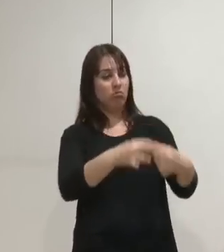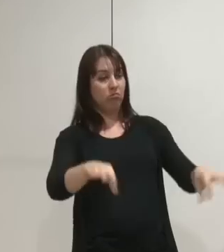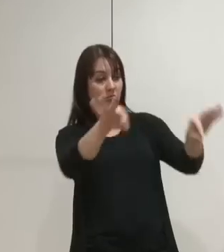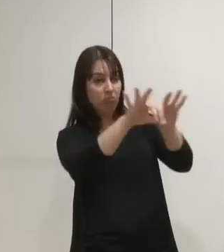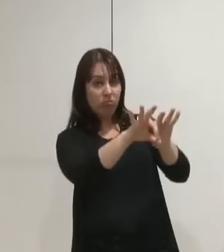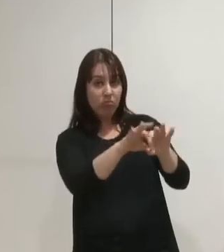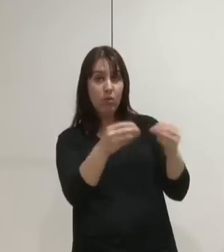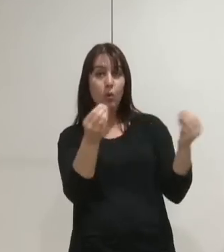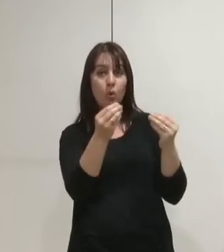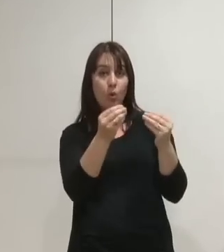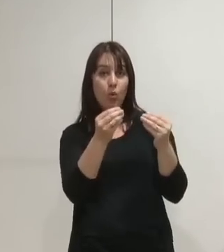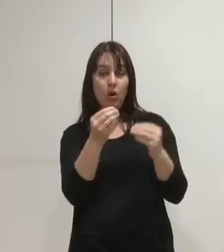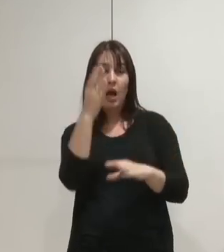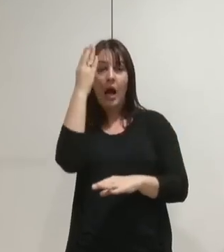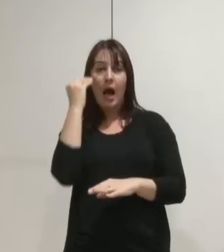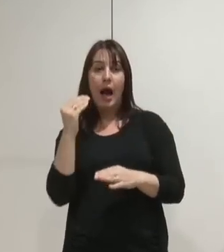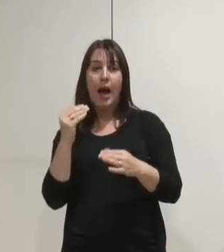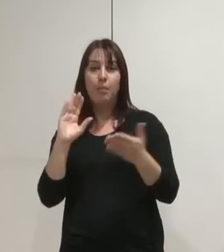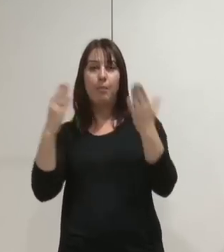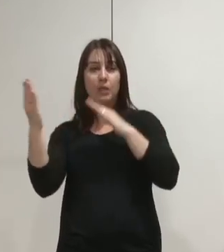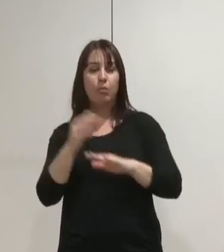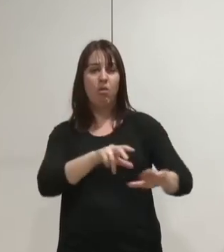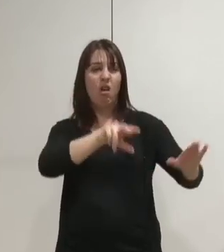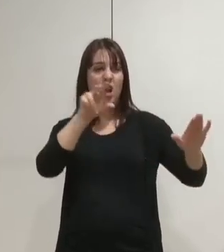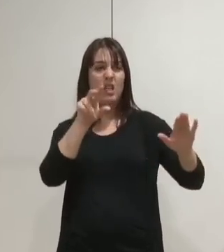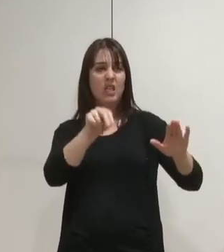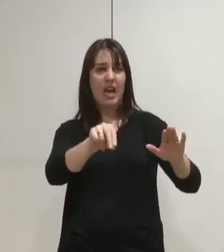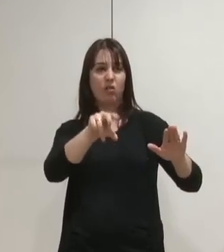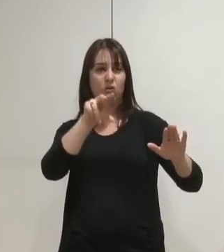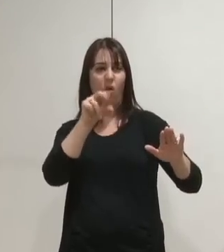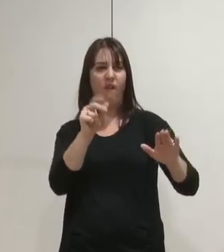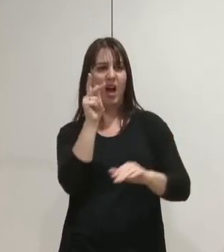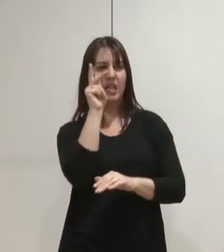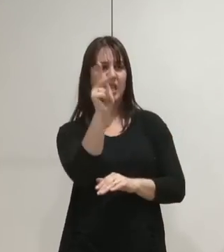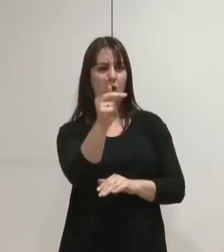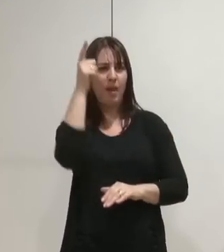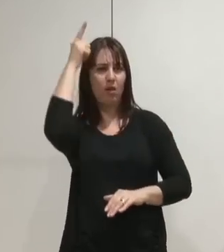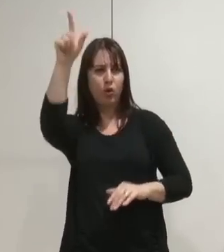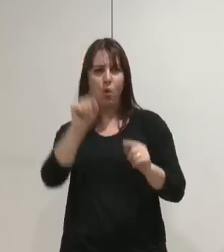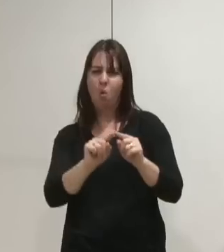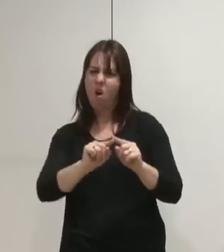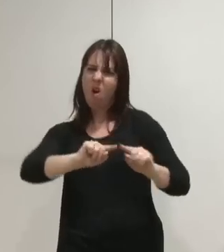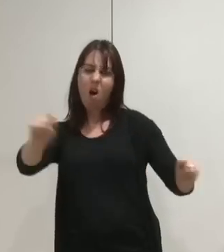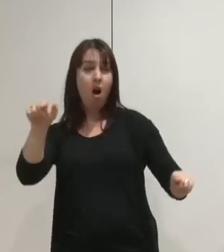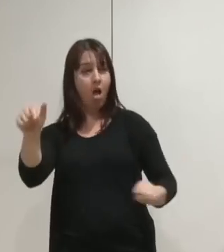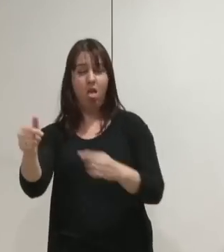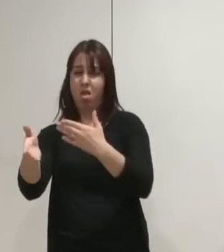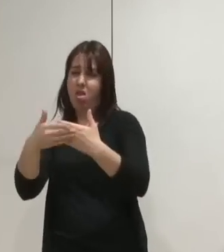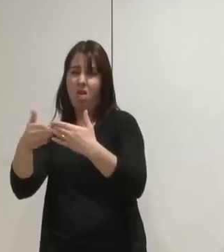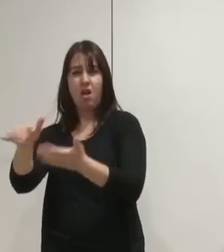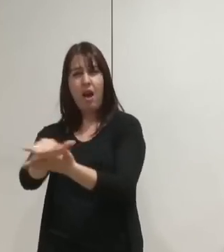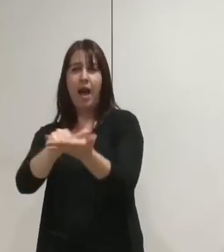à 80 km d'alpexo le grand rival lyonnais qui lui est à côté immédiat d'un aéroport